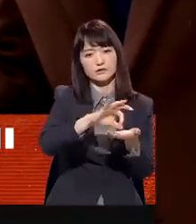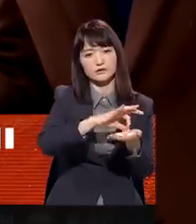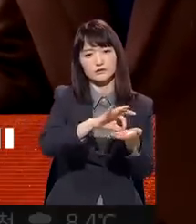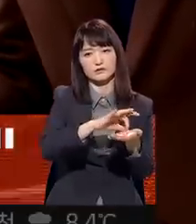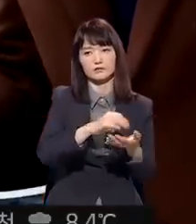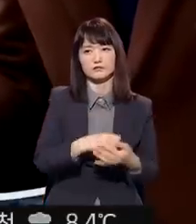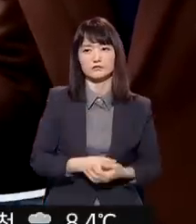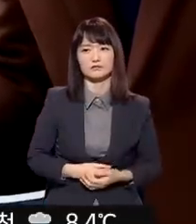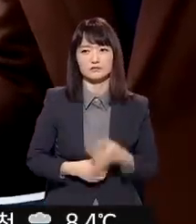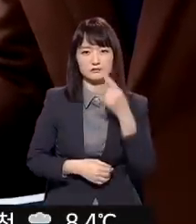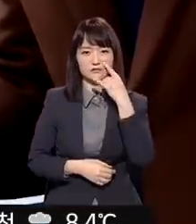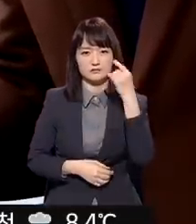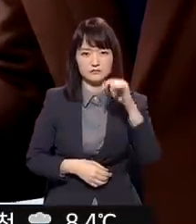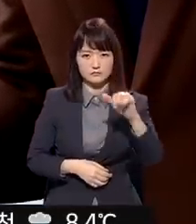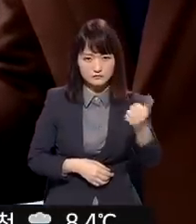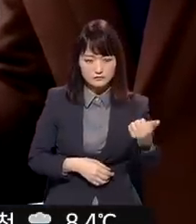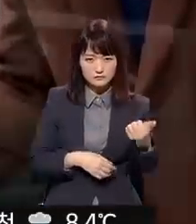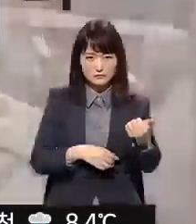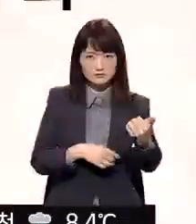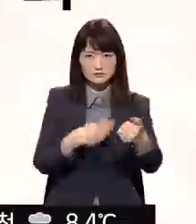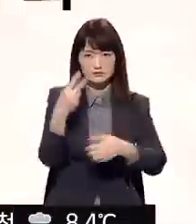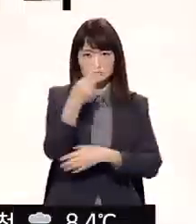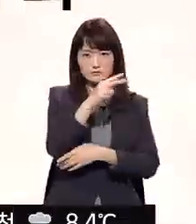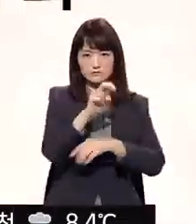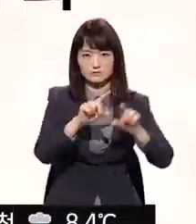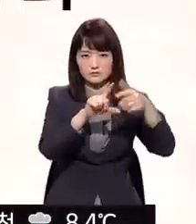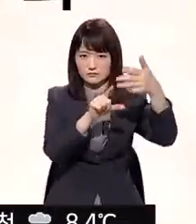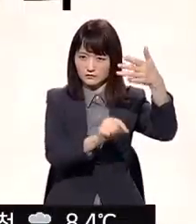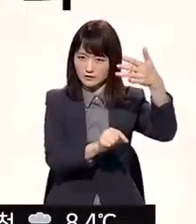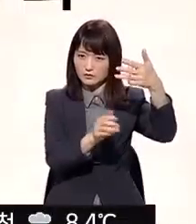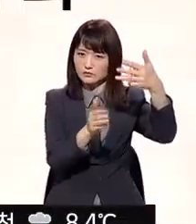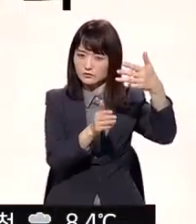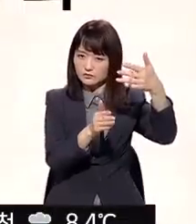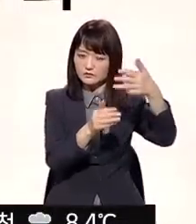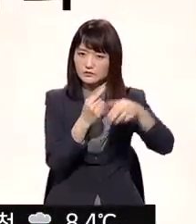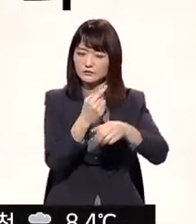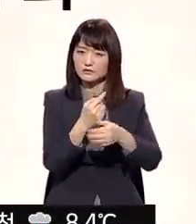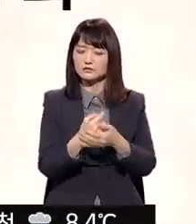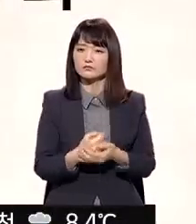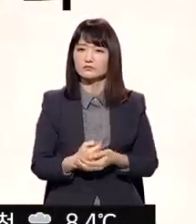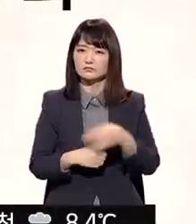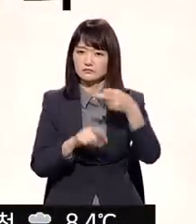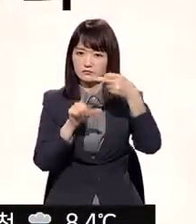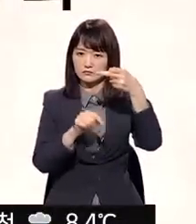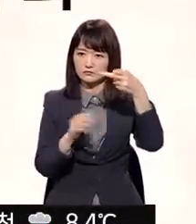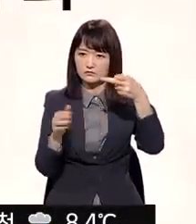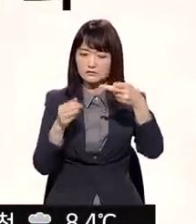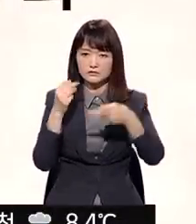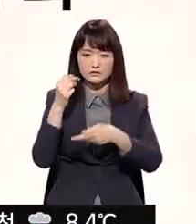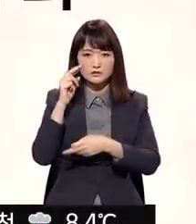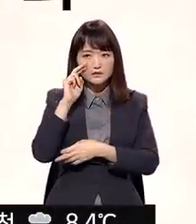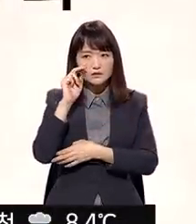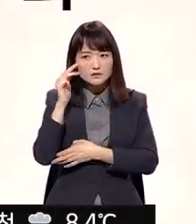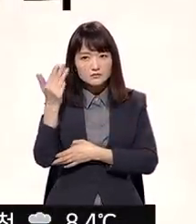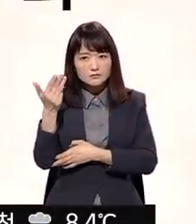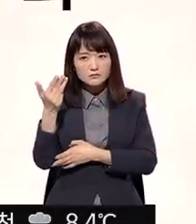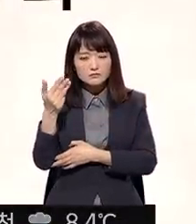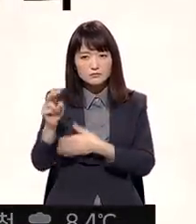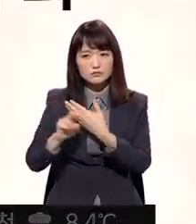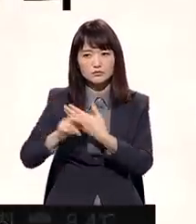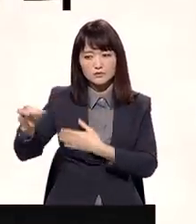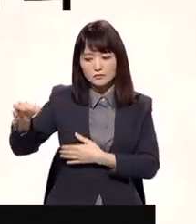있습니다. 이 어머니 사망 추정 시점이 2020년 8월인데요. 지난달까지 28개월 동안 부정 지급받은 연금